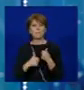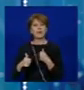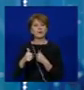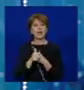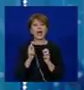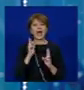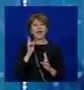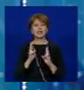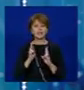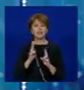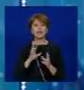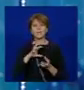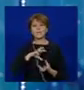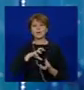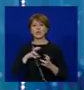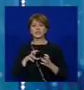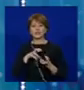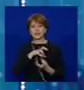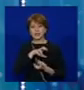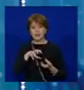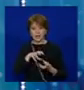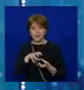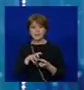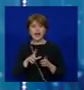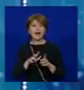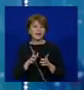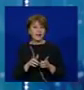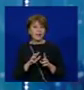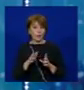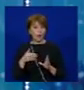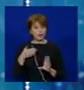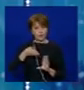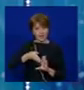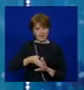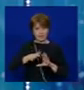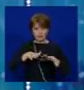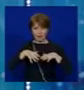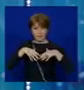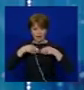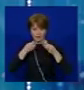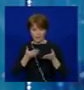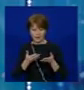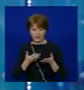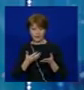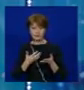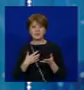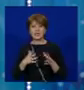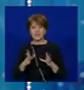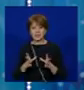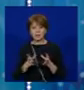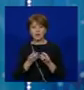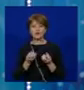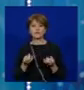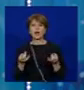на политическата криза, но преди всичко трябва, като влезем в парламента, да се заемим с съставяне